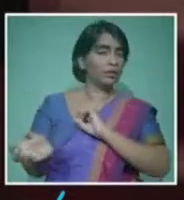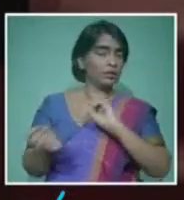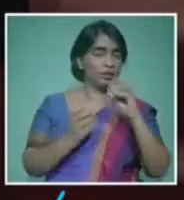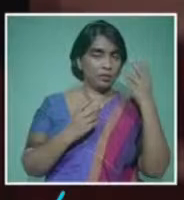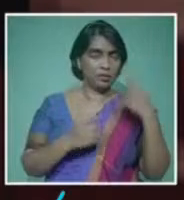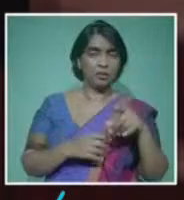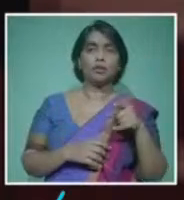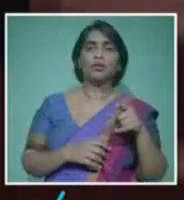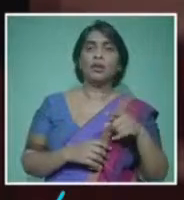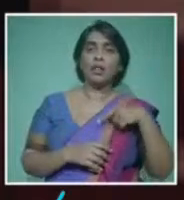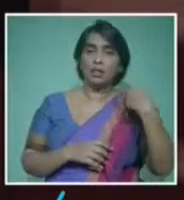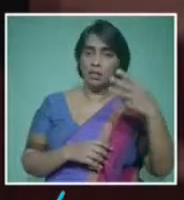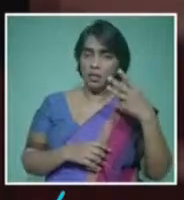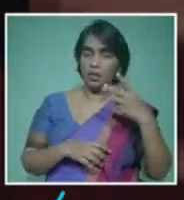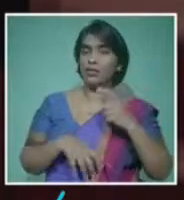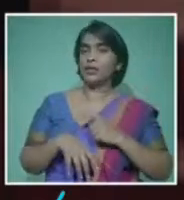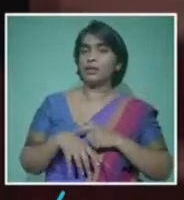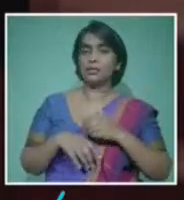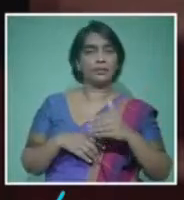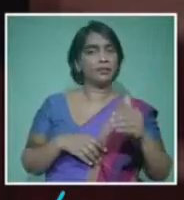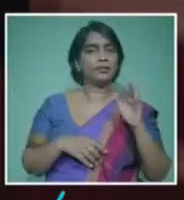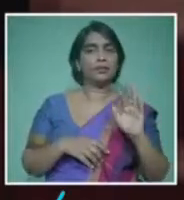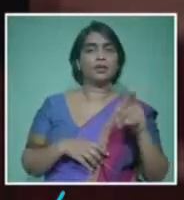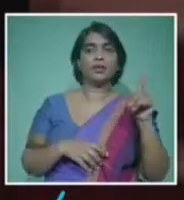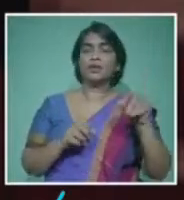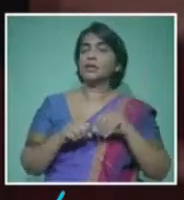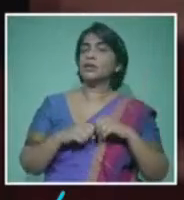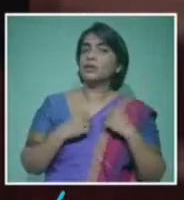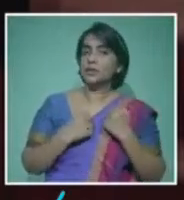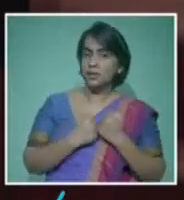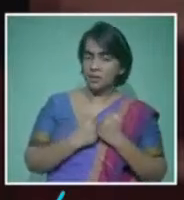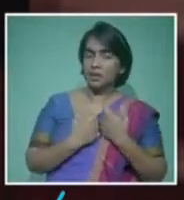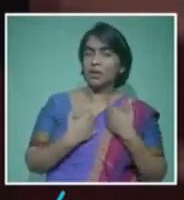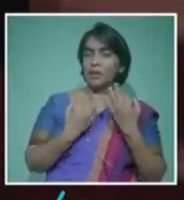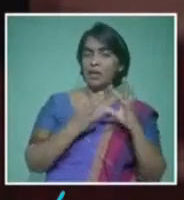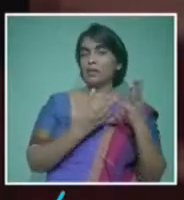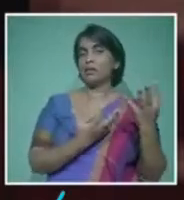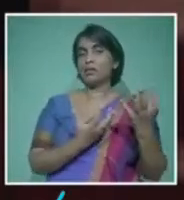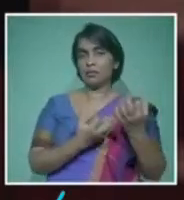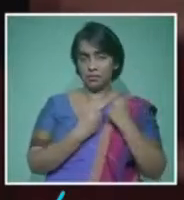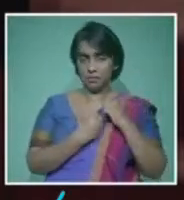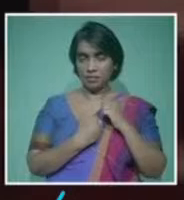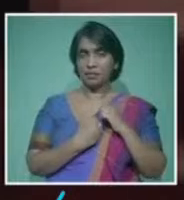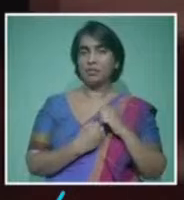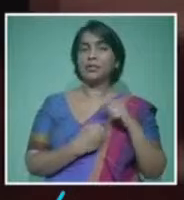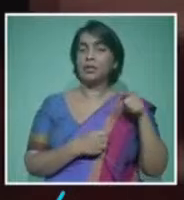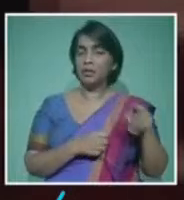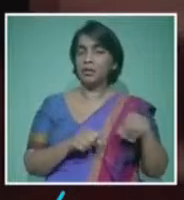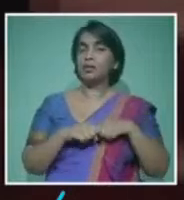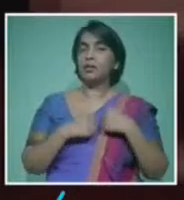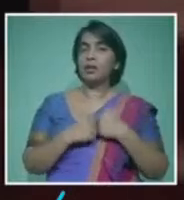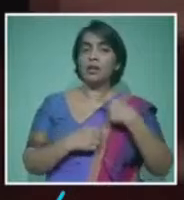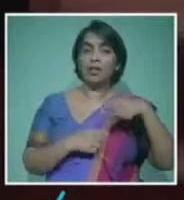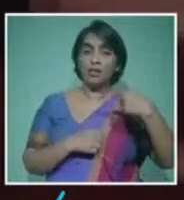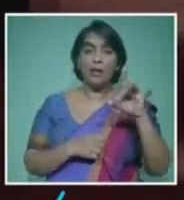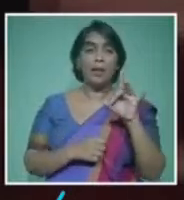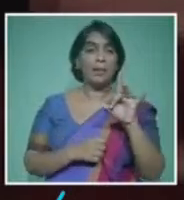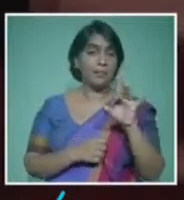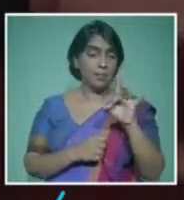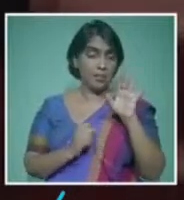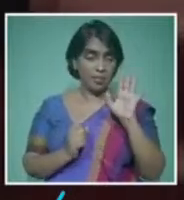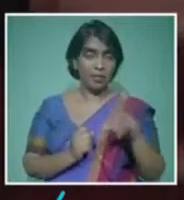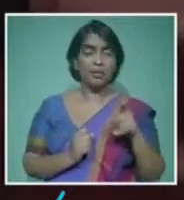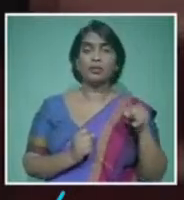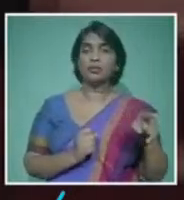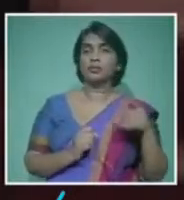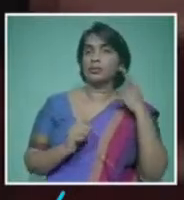අනතුරුව දින 3ක් වැනි කාලයක් ඇතුළතදී අදාළ සමාගම් නිදහස් කරගනු ලබන අතර මෙම සමාගම දින 15ක් ගතවන තුරුත්